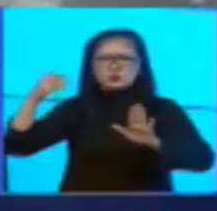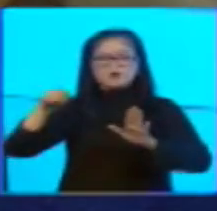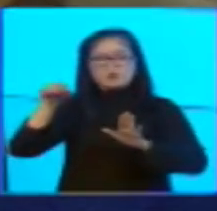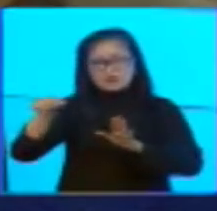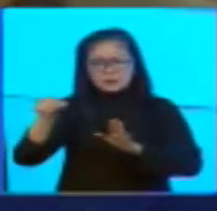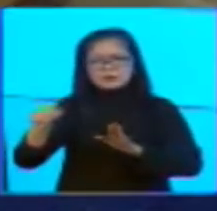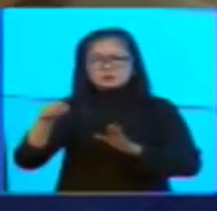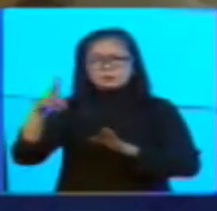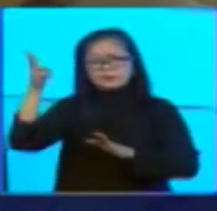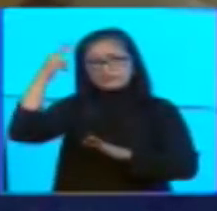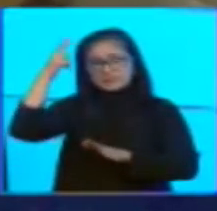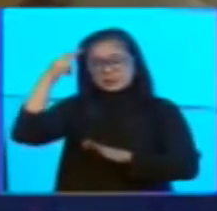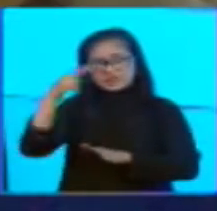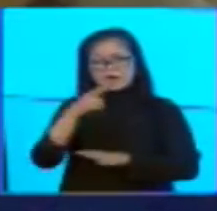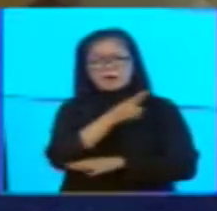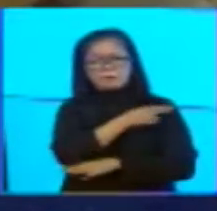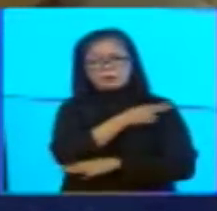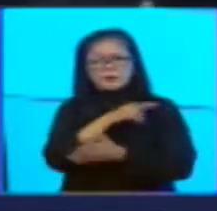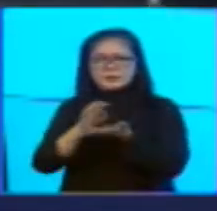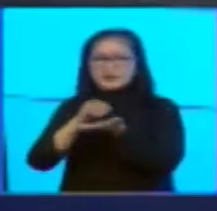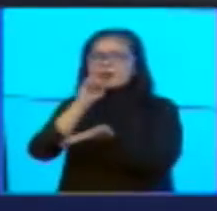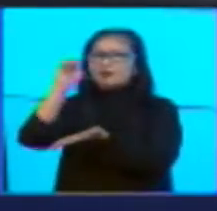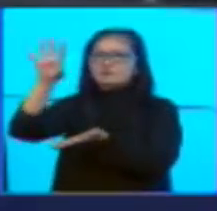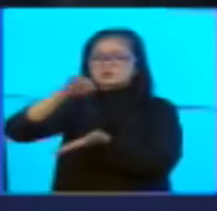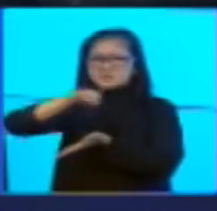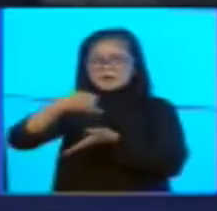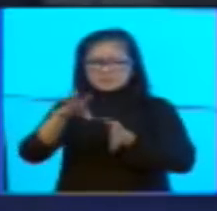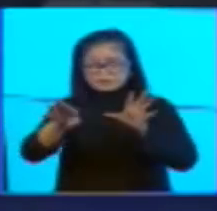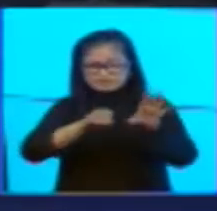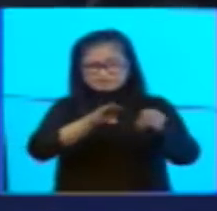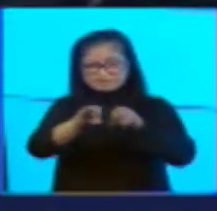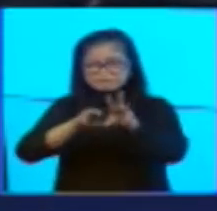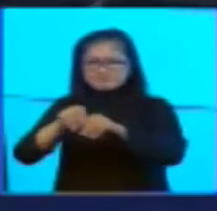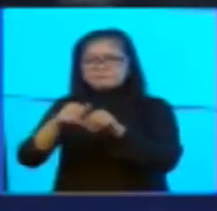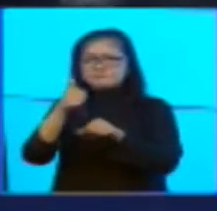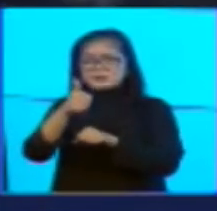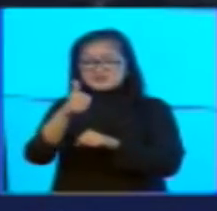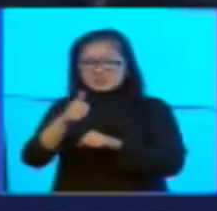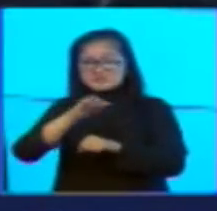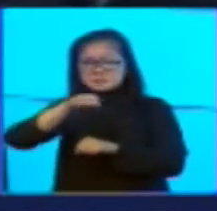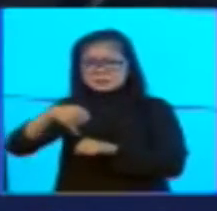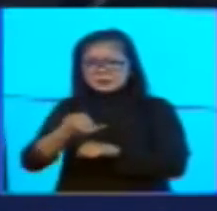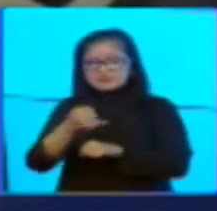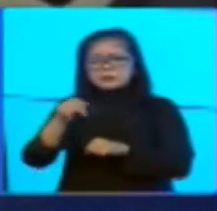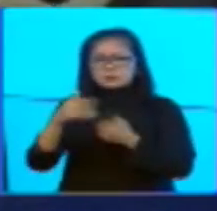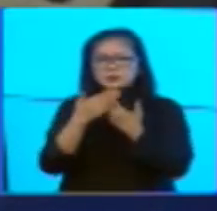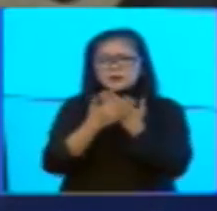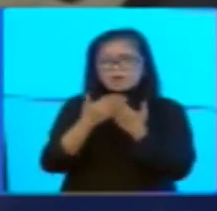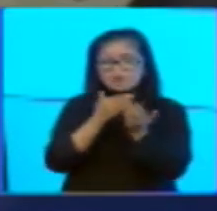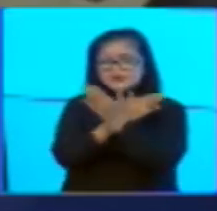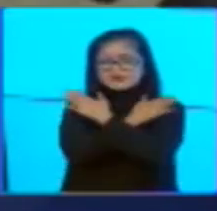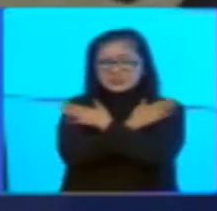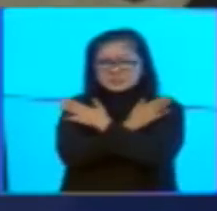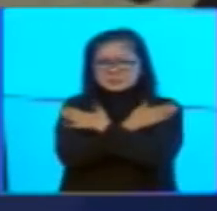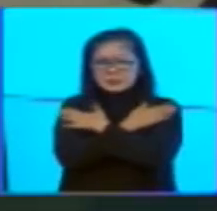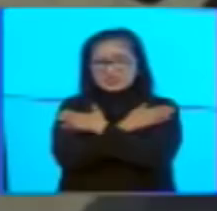kepada pemerintah kabupaten agar perekrutan dapat segera dilakukan kembali guna mengatasi pemulasaran jenazah di tengah tingginya